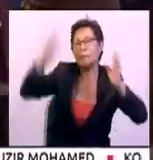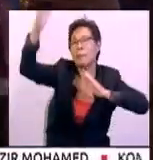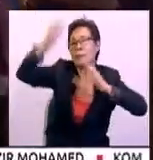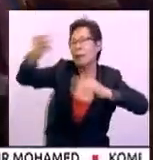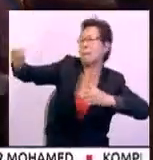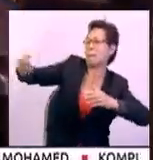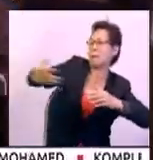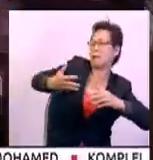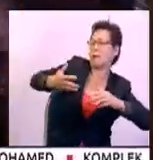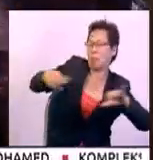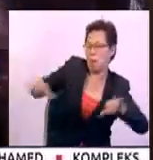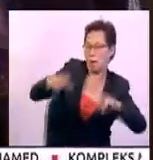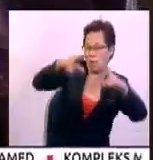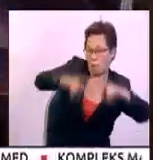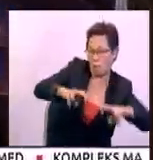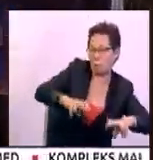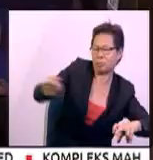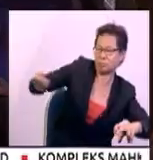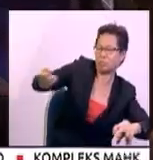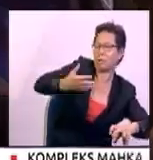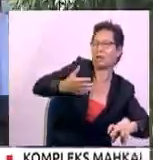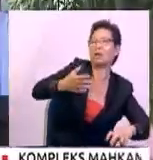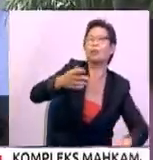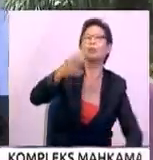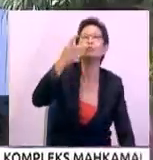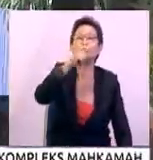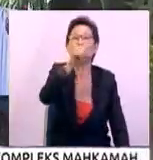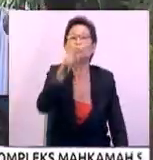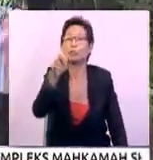Malaysia yang melakukan siasatan.